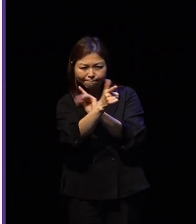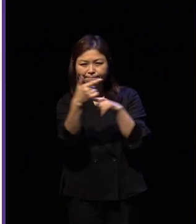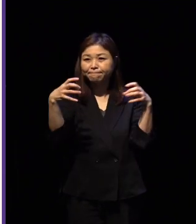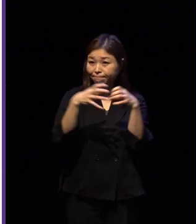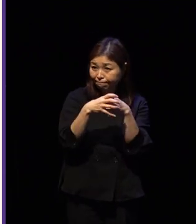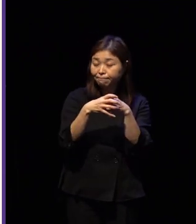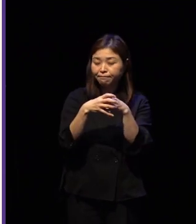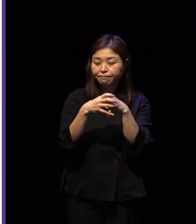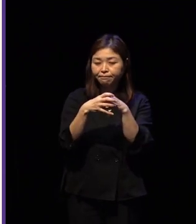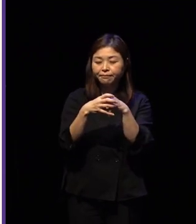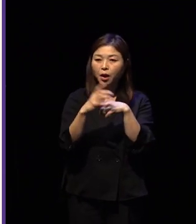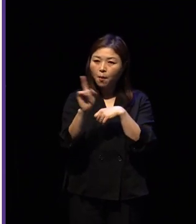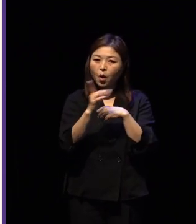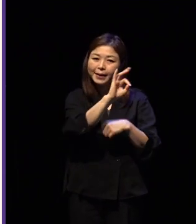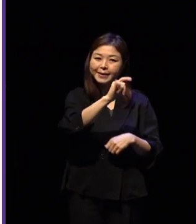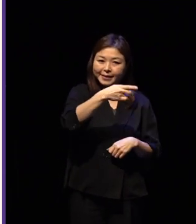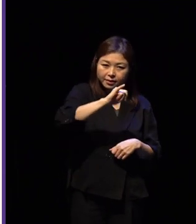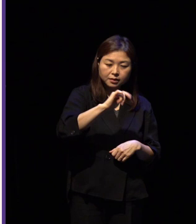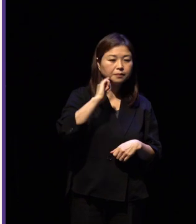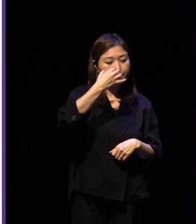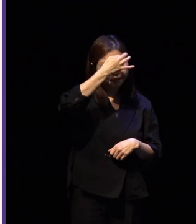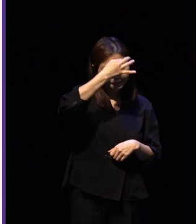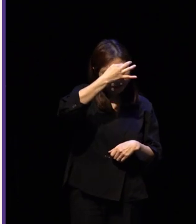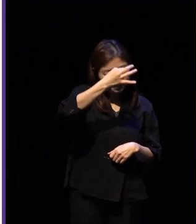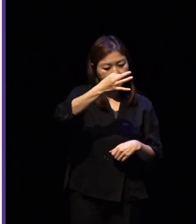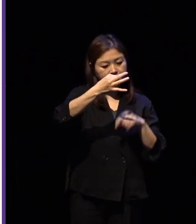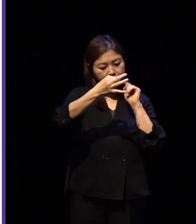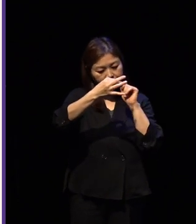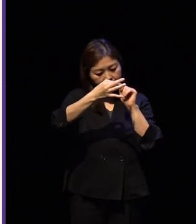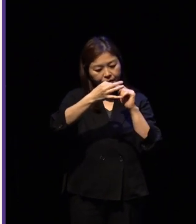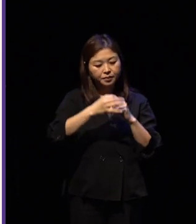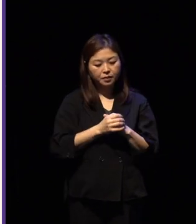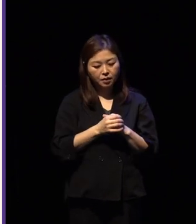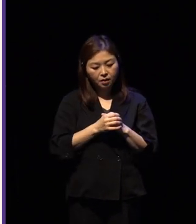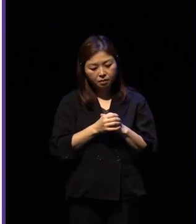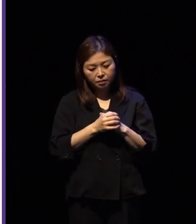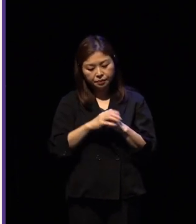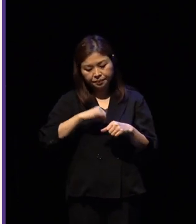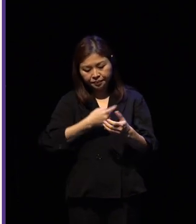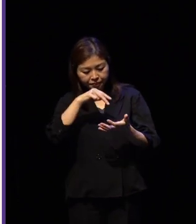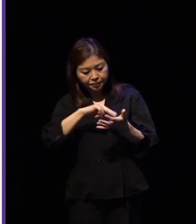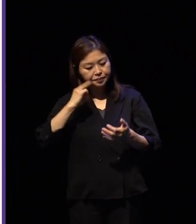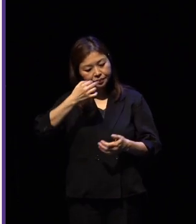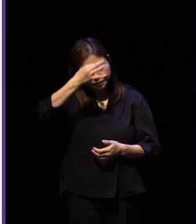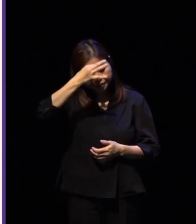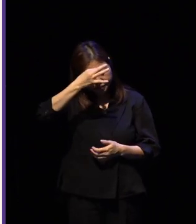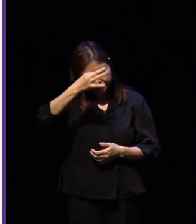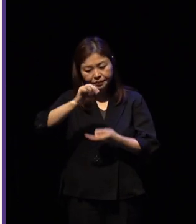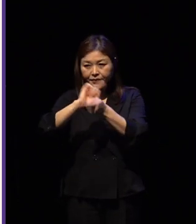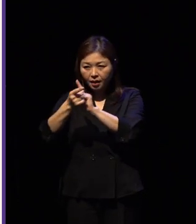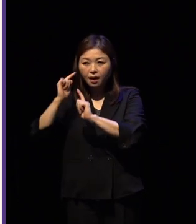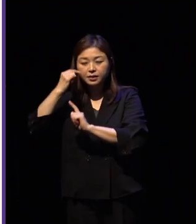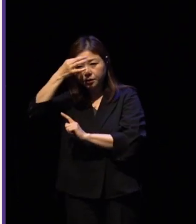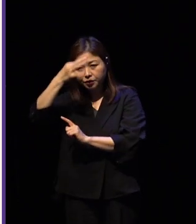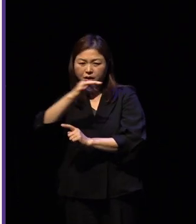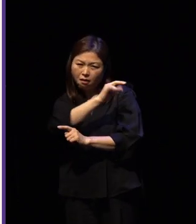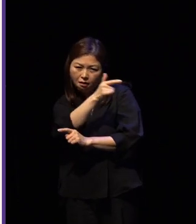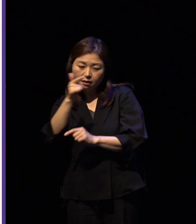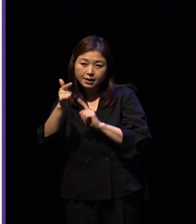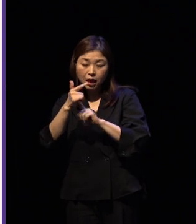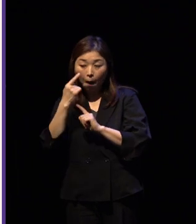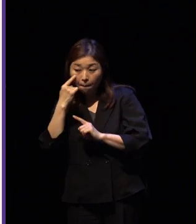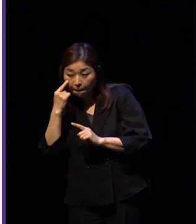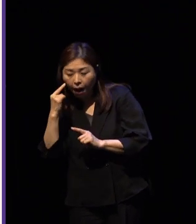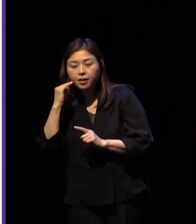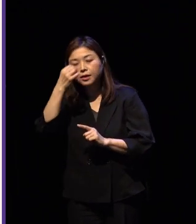것이 인디예술 독립예술 그리고 대한예술실험적 경영의 예술 그래서 사실은 예술위원회에서